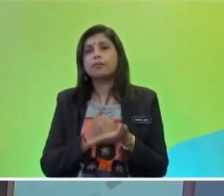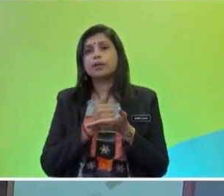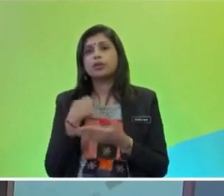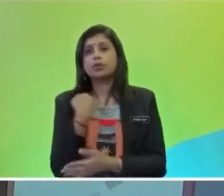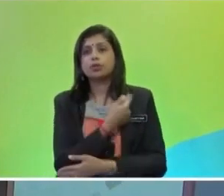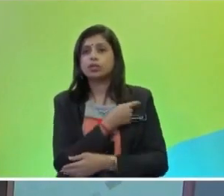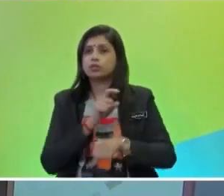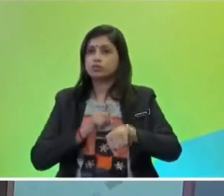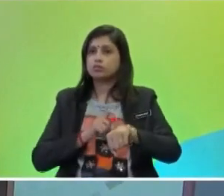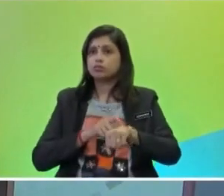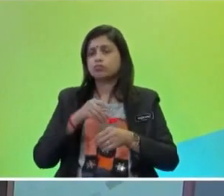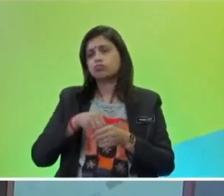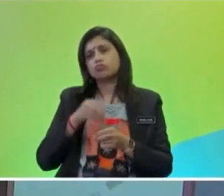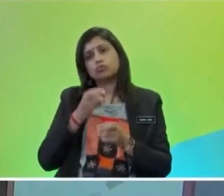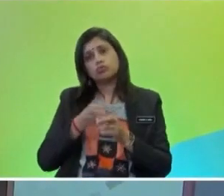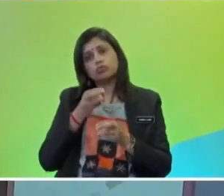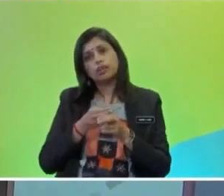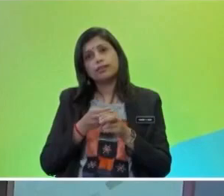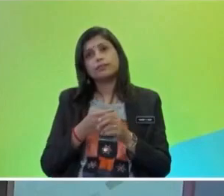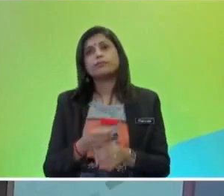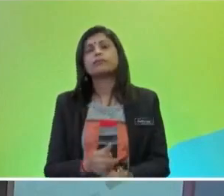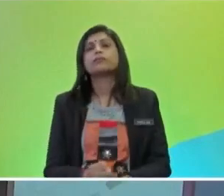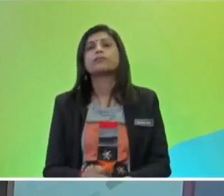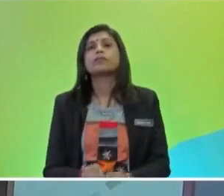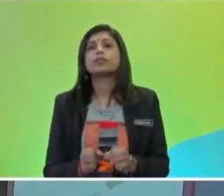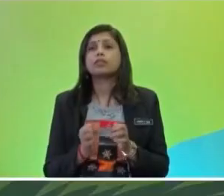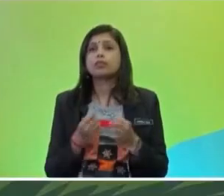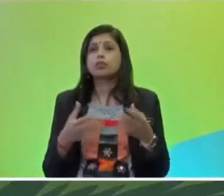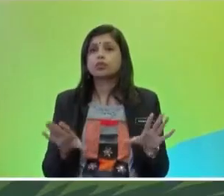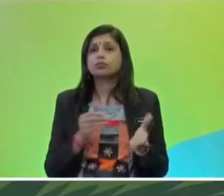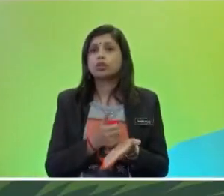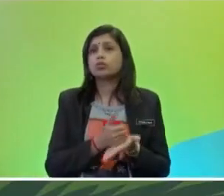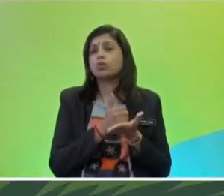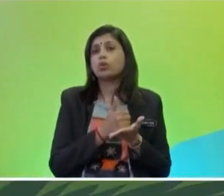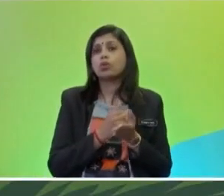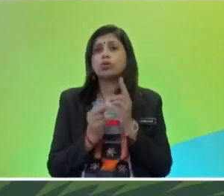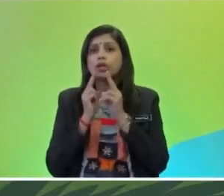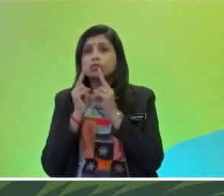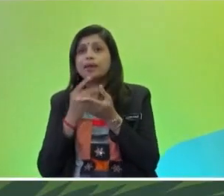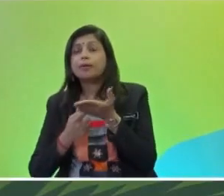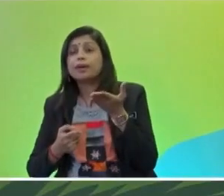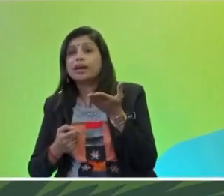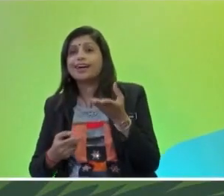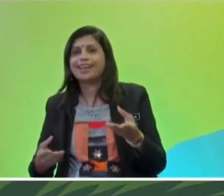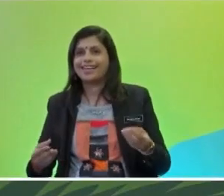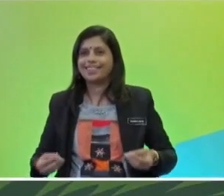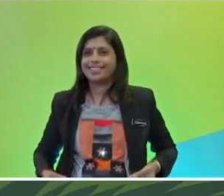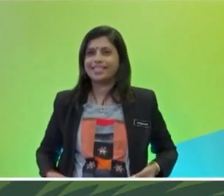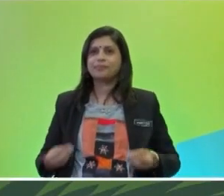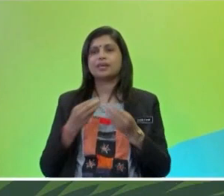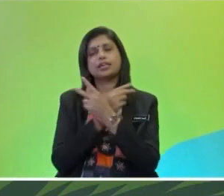kesusahan. Bila senang orang kot, murid pun boleh jawab saya rasanya. Bila murid, orang dah tolong kita, mestilah cakap terima kasih. Mestilah cakap terima kasih, kan? Ya. Yeah. Okey,